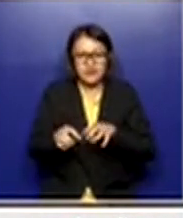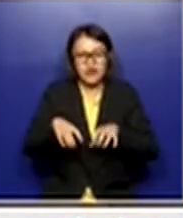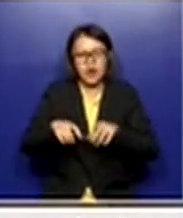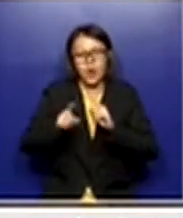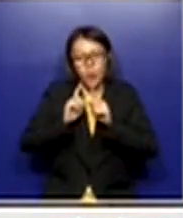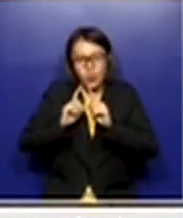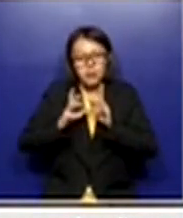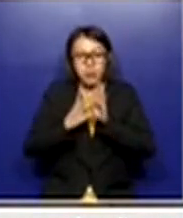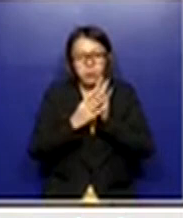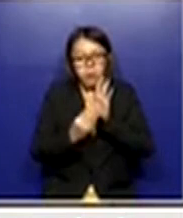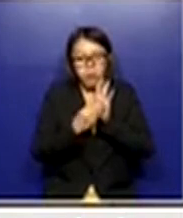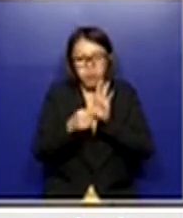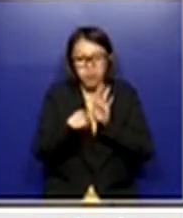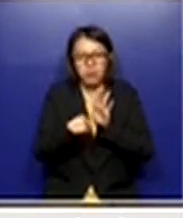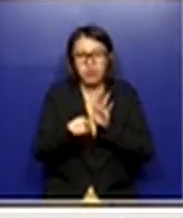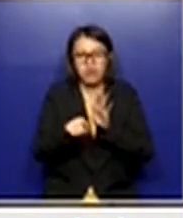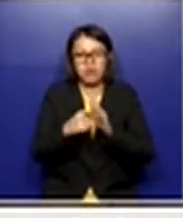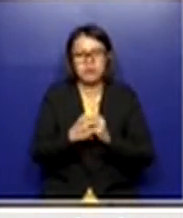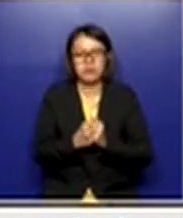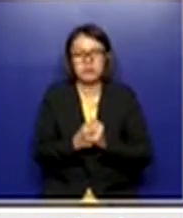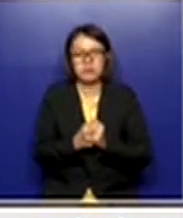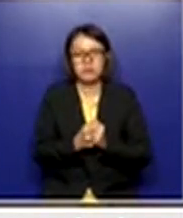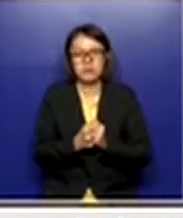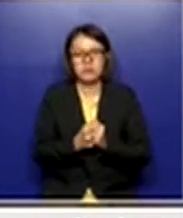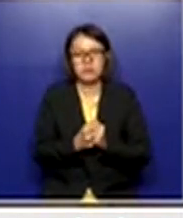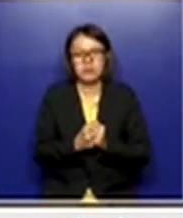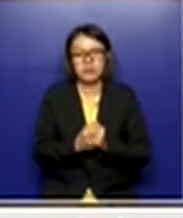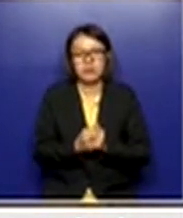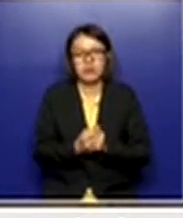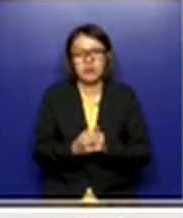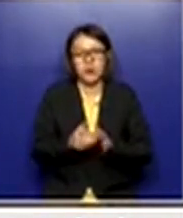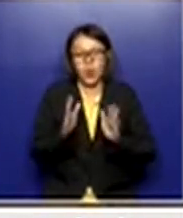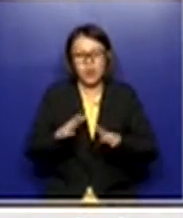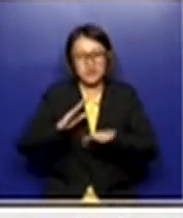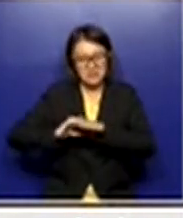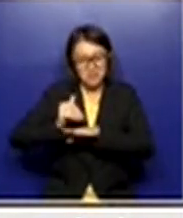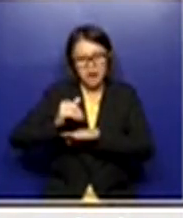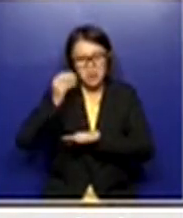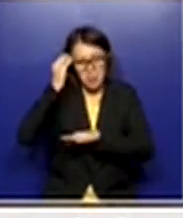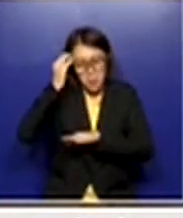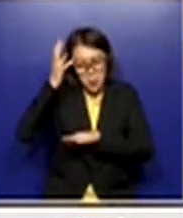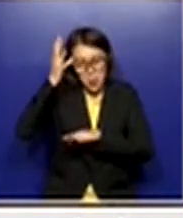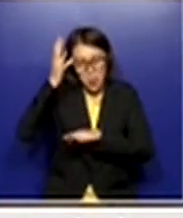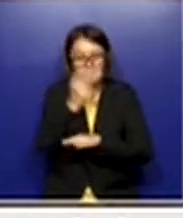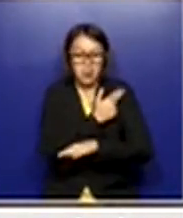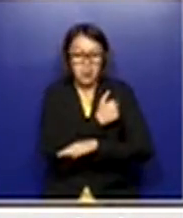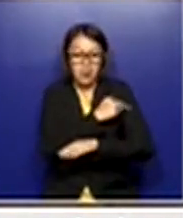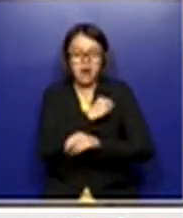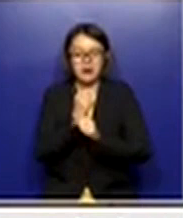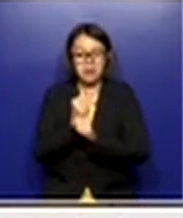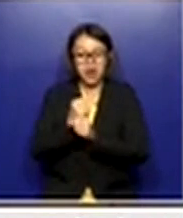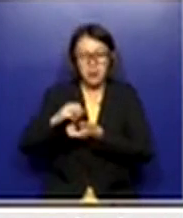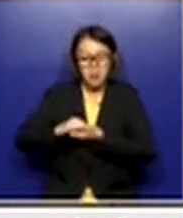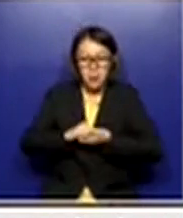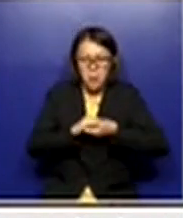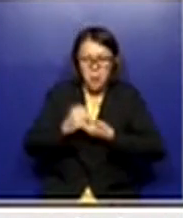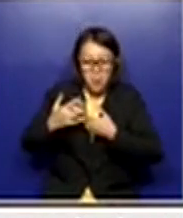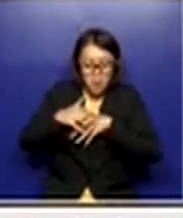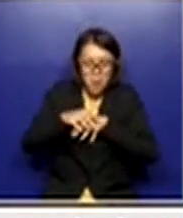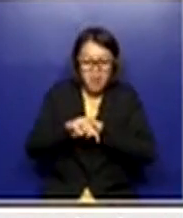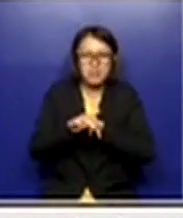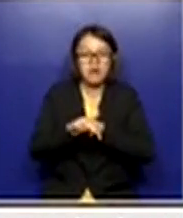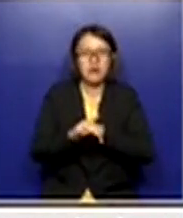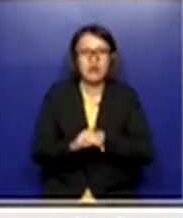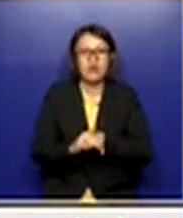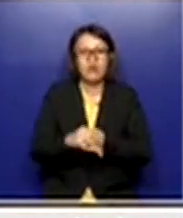านี้ขึ้นมาแต่อยู่ท่ามกลางการที่มีนักวิชาการแล้วก็ผู้เชี่ยวชาญของสาธารณสุขทำงานกับเราอย่างต่อเนื่องเหตุที่ไทย